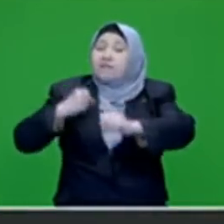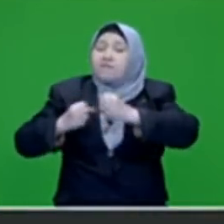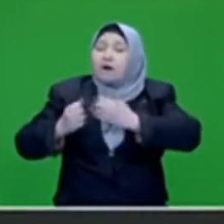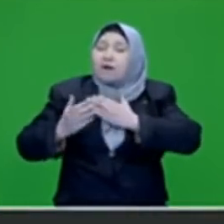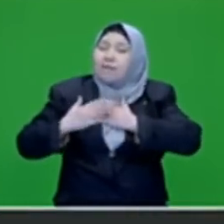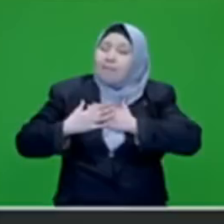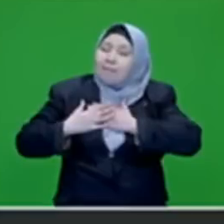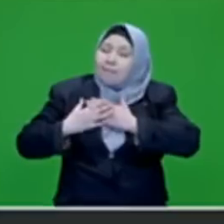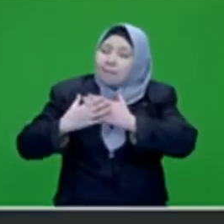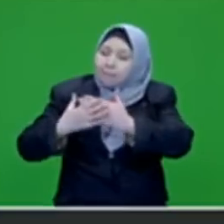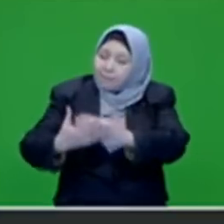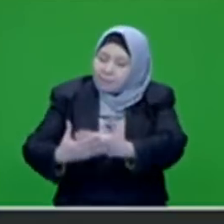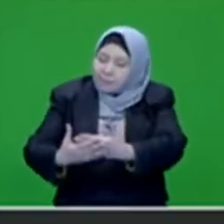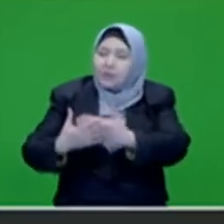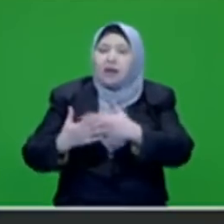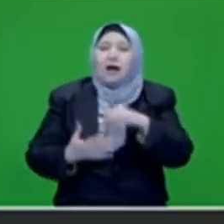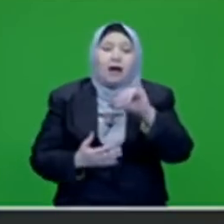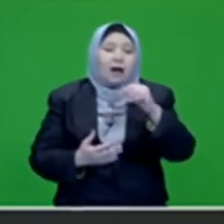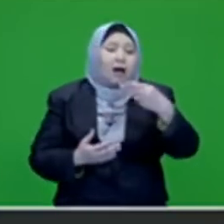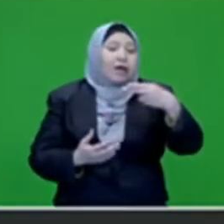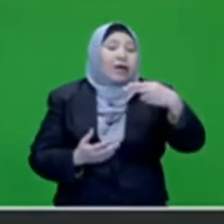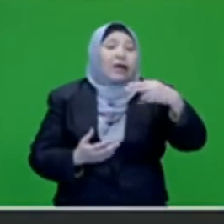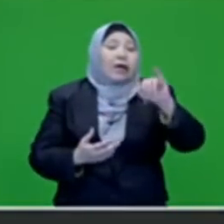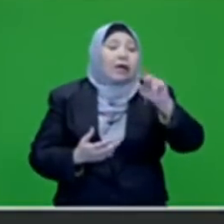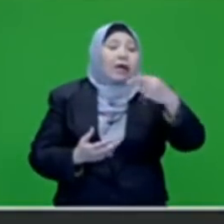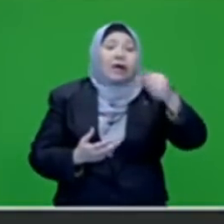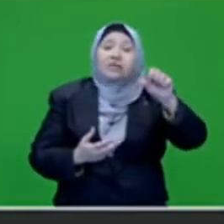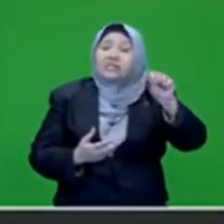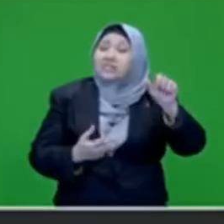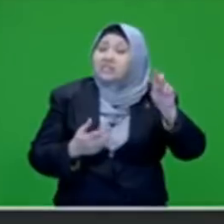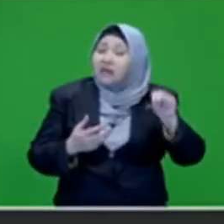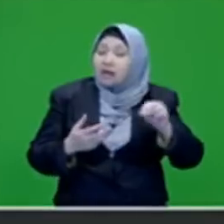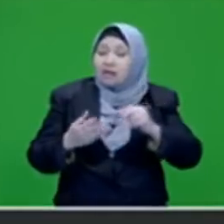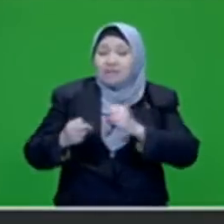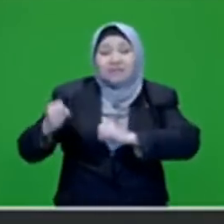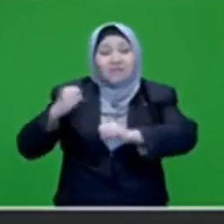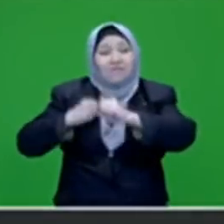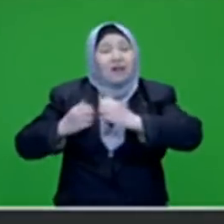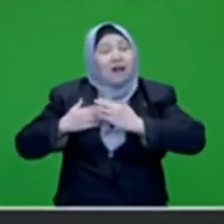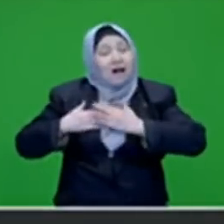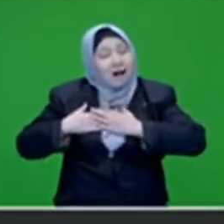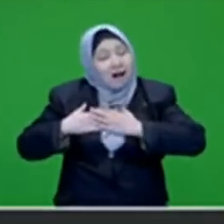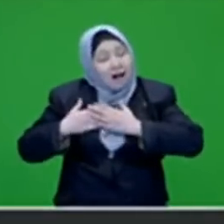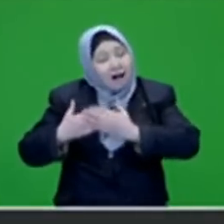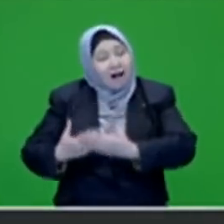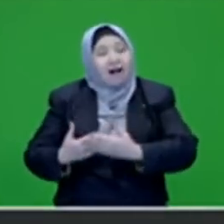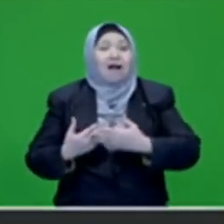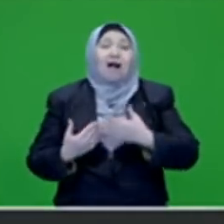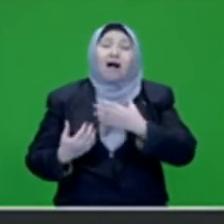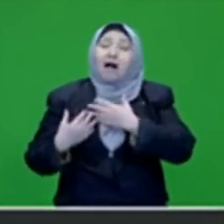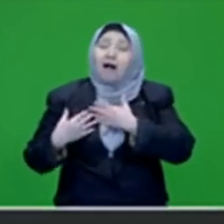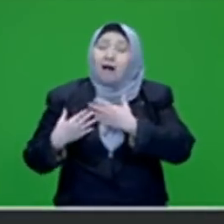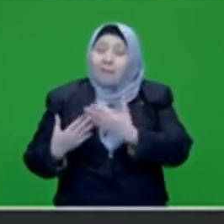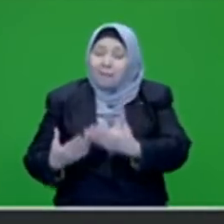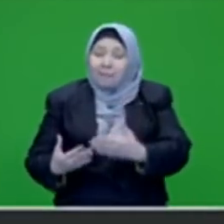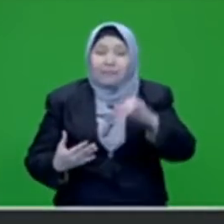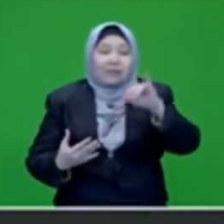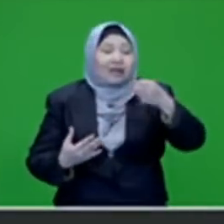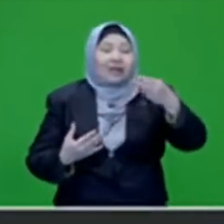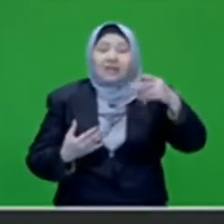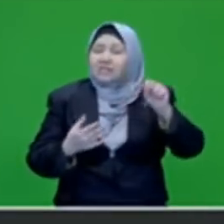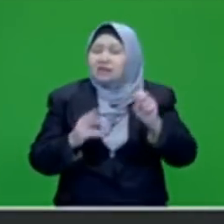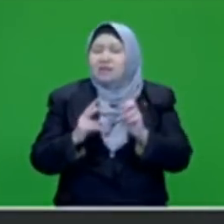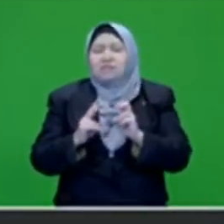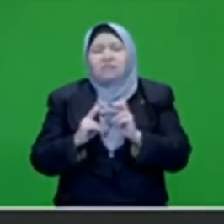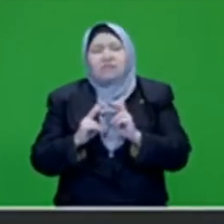Ihsan kita semua tahu, anta abdullah ka'annaka tarahu fa illam takun tarahu fa innahu yarak. Ihsan ialah satu maqam yang sangat tinggi, rasa